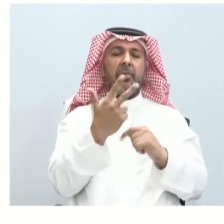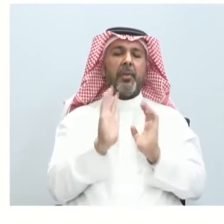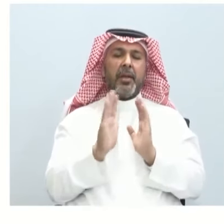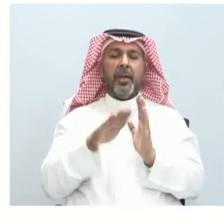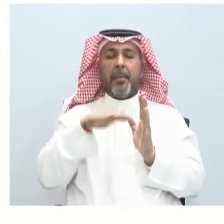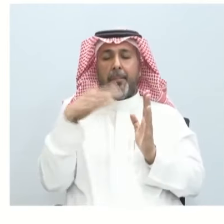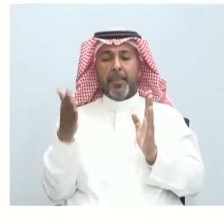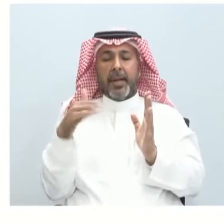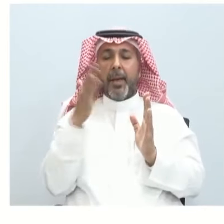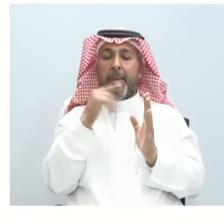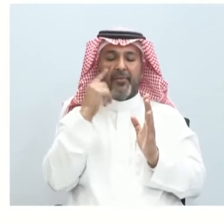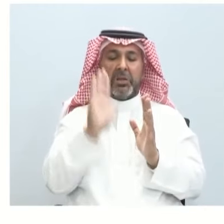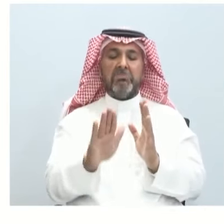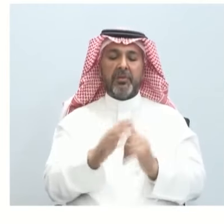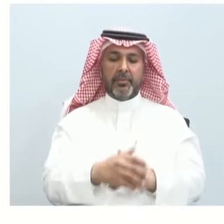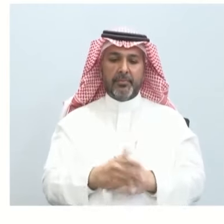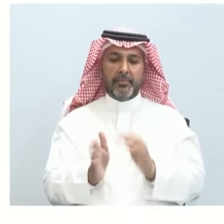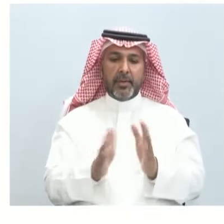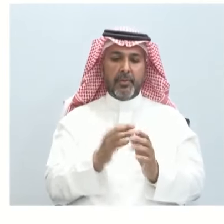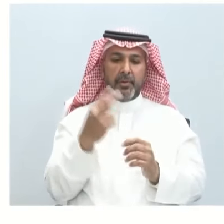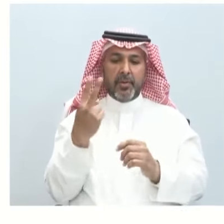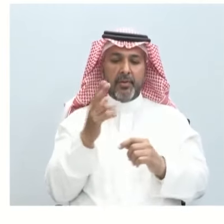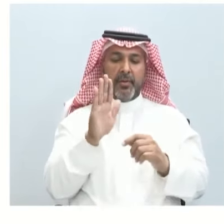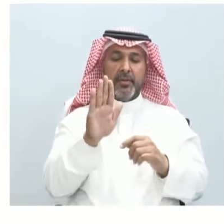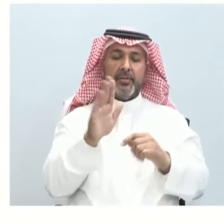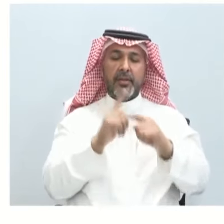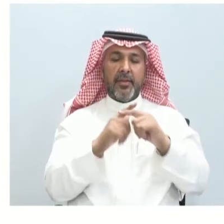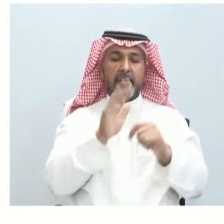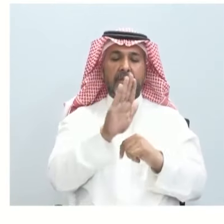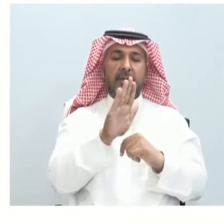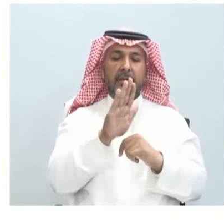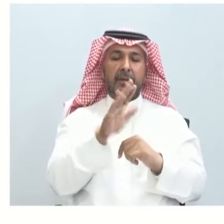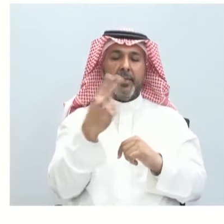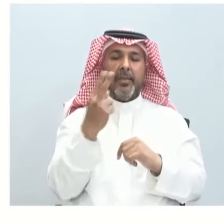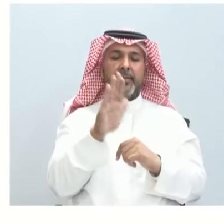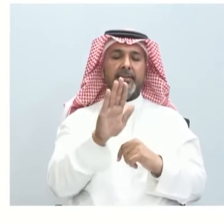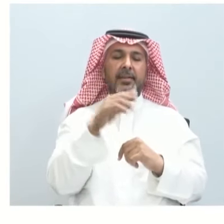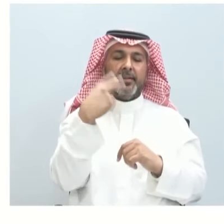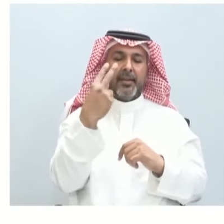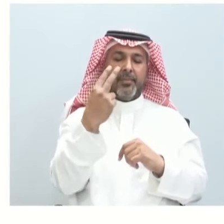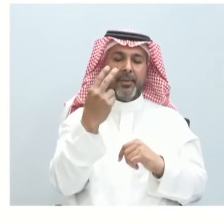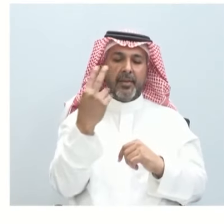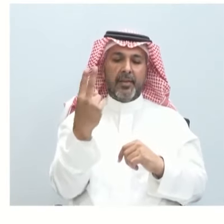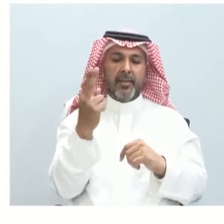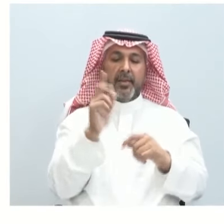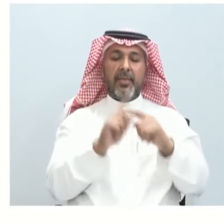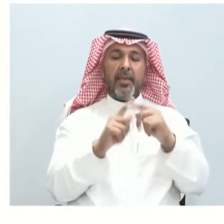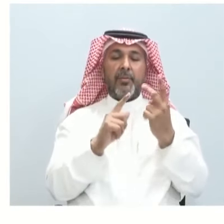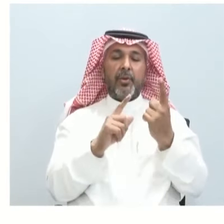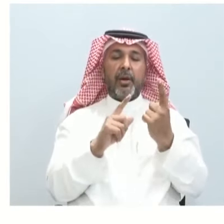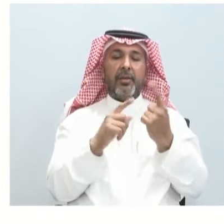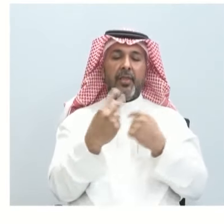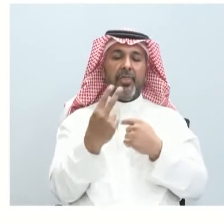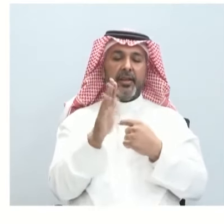ثمانيه نبدا على ام بي عمليه الضرب 2 سين ضرب سين اثنين سين تربيع اثنين ضرب واحد عباره عن